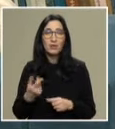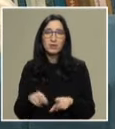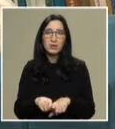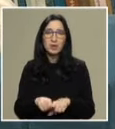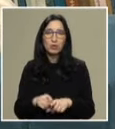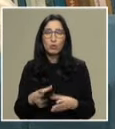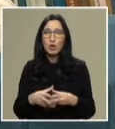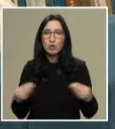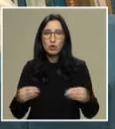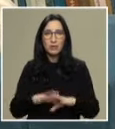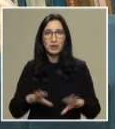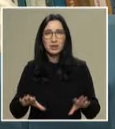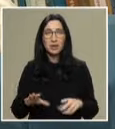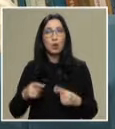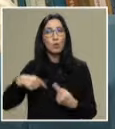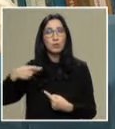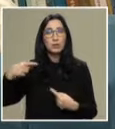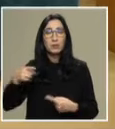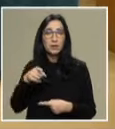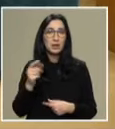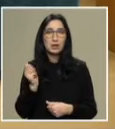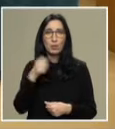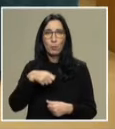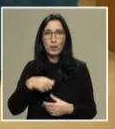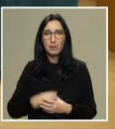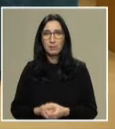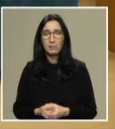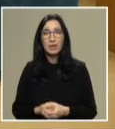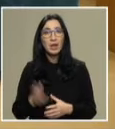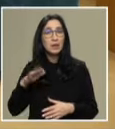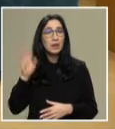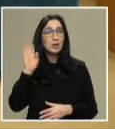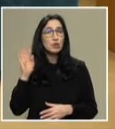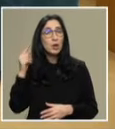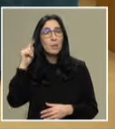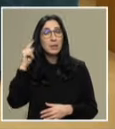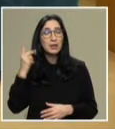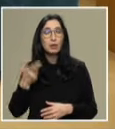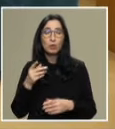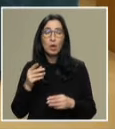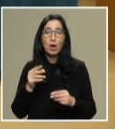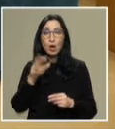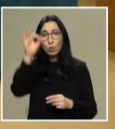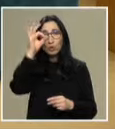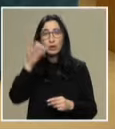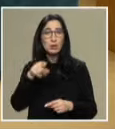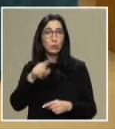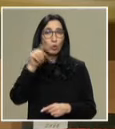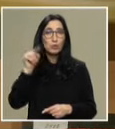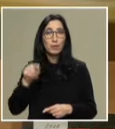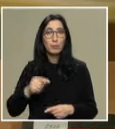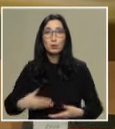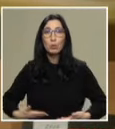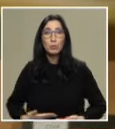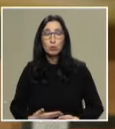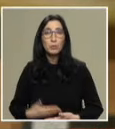всъщност лишава децата от развиване на тези умения. Нека да чуем и мнението на учениците по този въпрос. Необходимо ли е първо